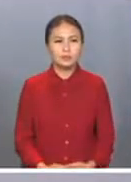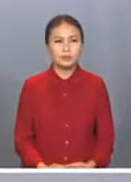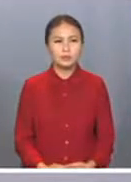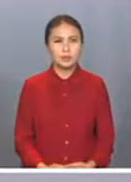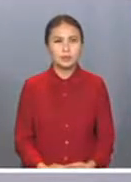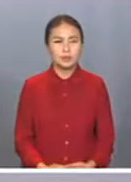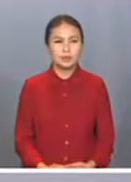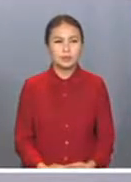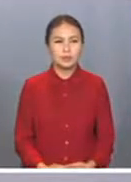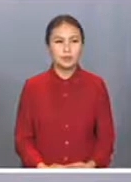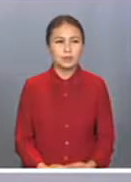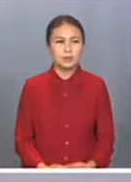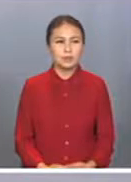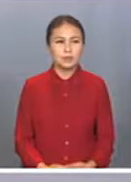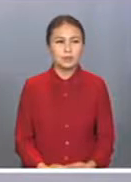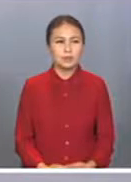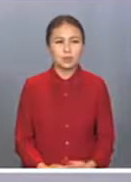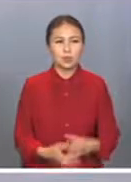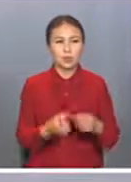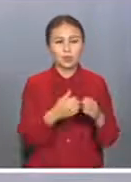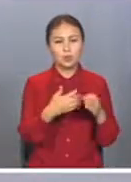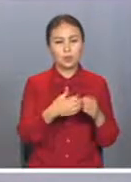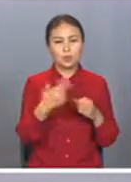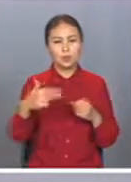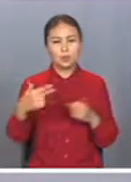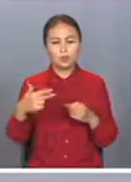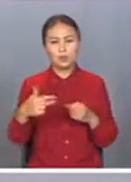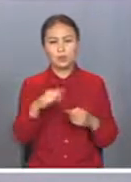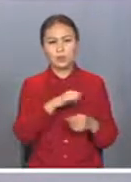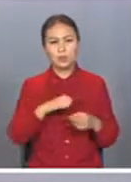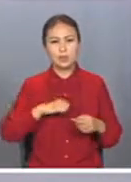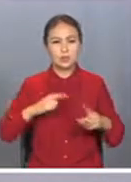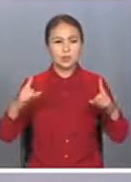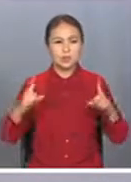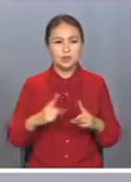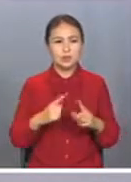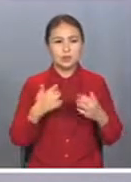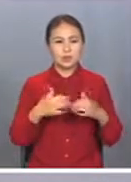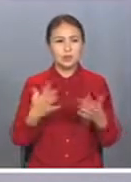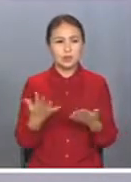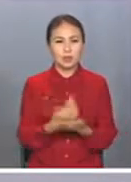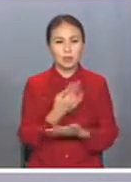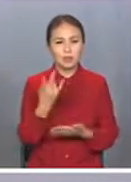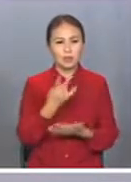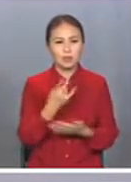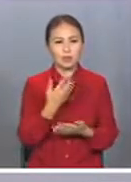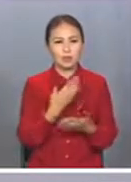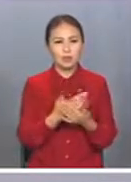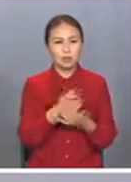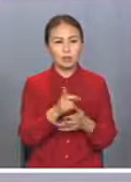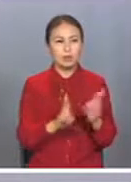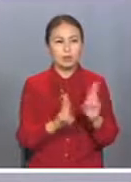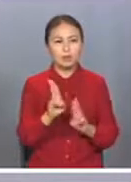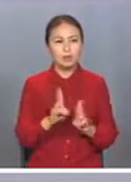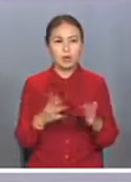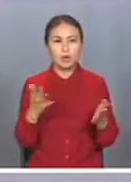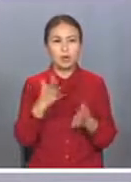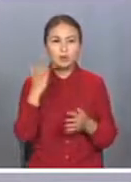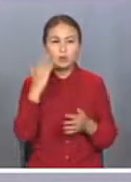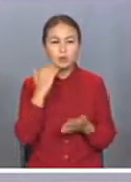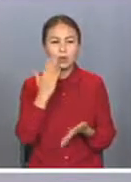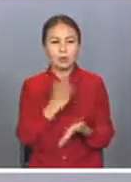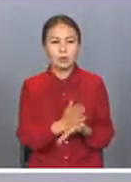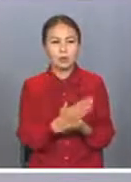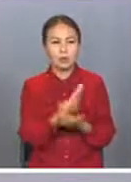Айталық бізге 15 пен 30-дың ең кіші ортақ еселігін табу керек. Бонус әдістің қандай оңайлығы бар? Ол